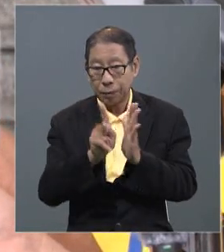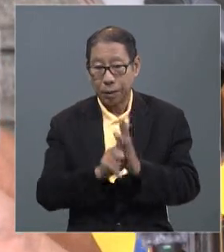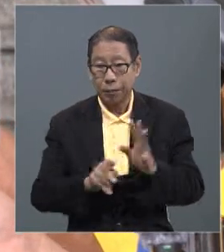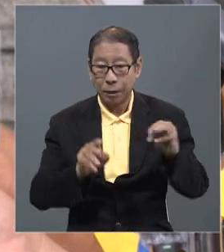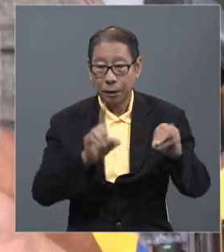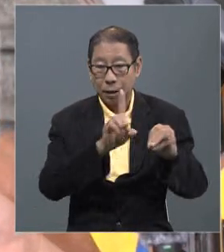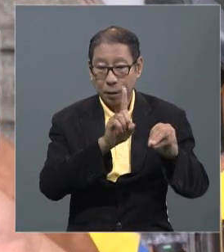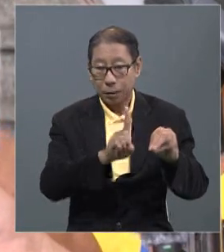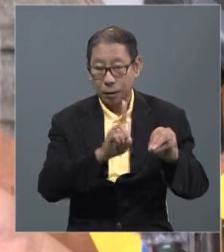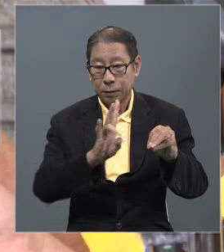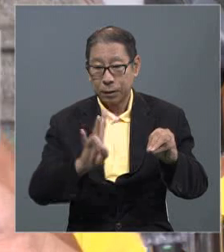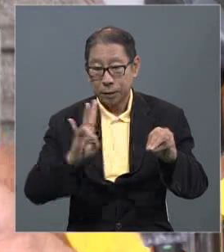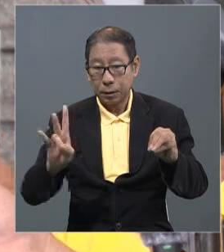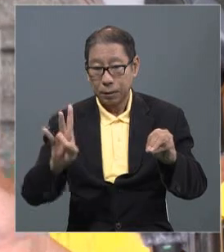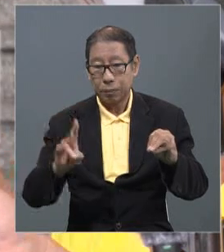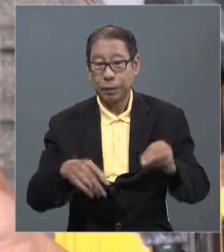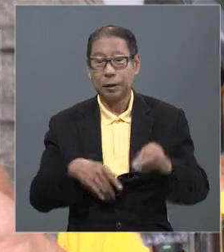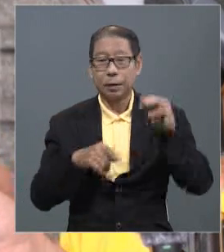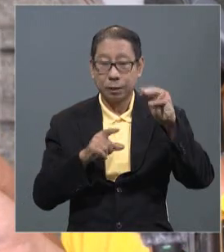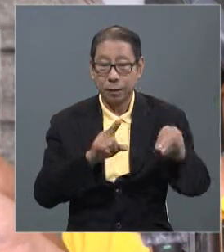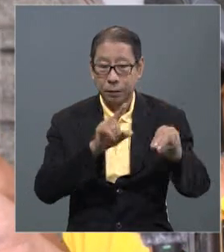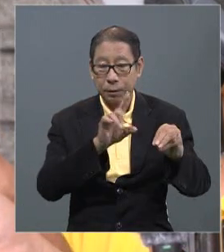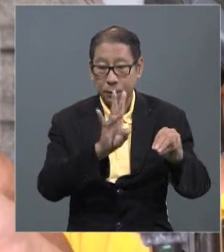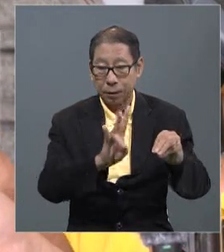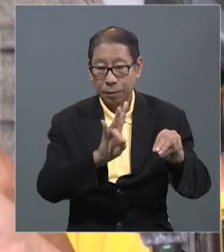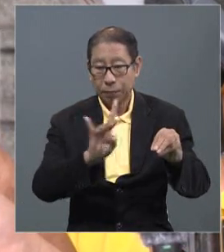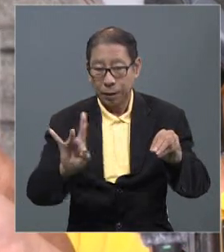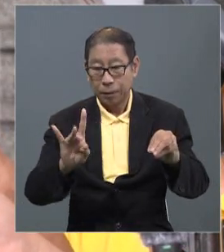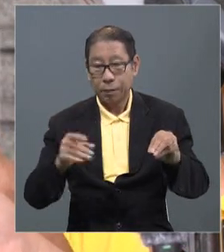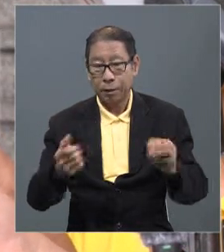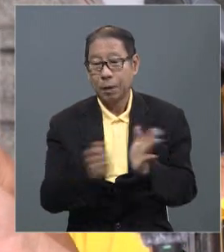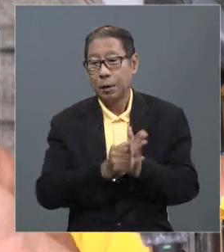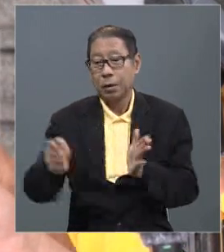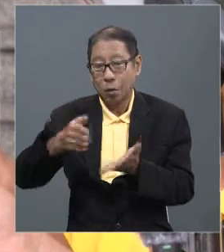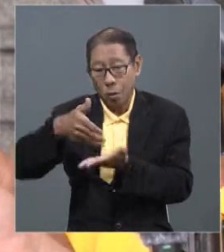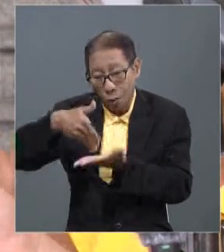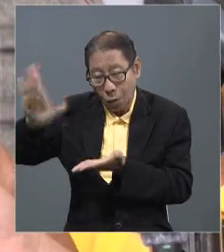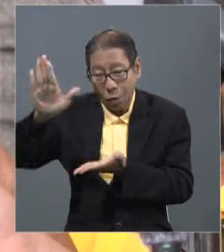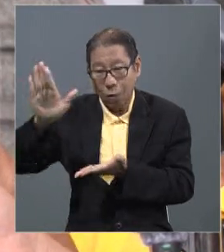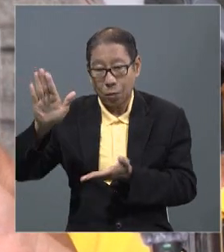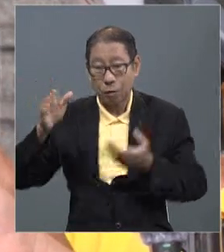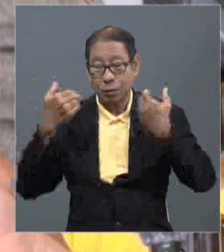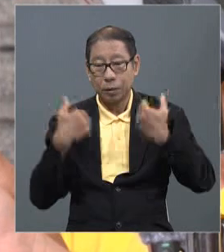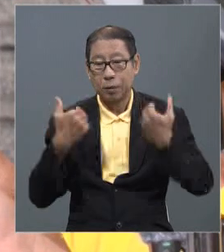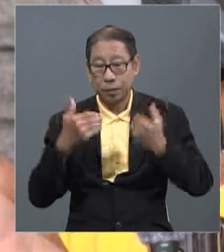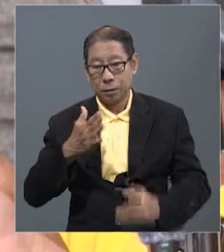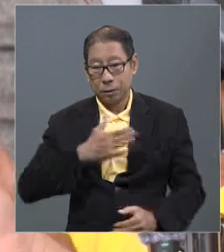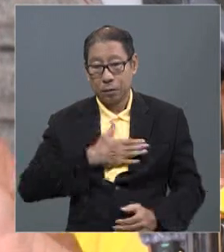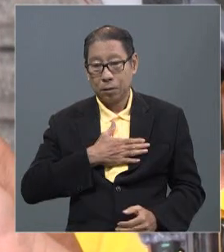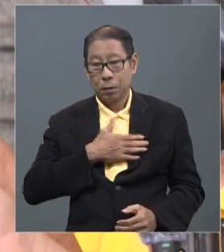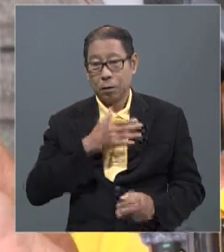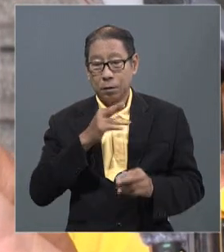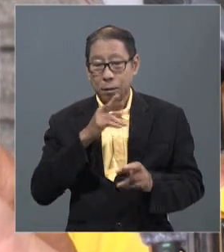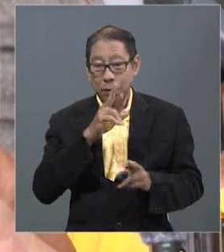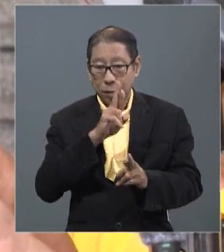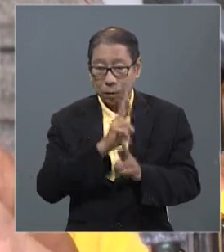มการแล้วตามด้วยคำสั่ง178คือคำสั่งให้ออกก็หมายว่าอันนี้ก็คือรักษาการผบ.ตร.เนี่ยเดินต